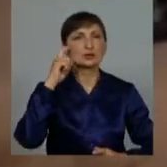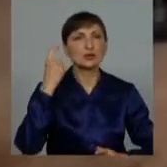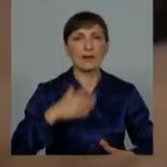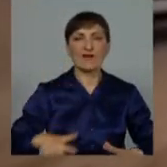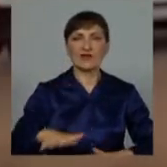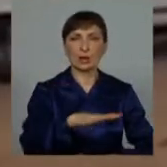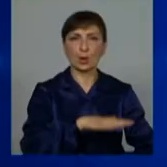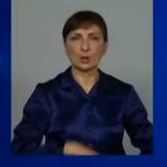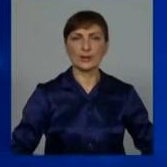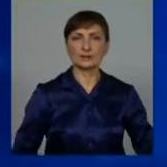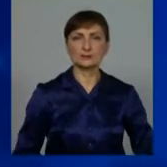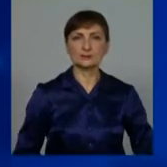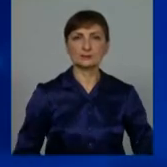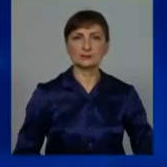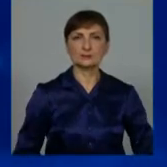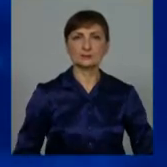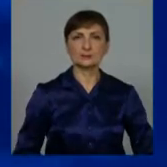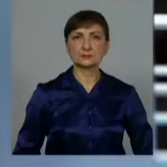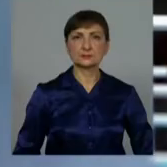регионе.